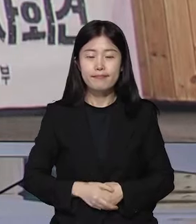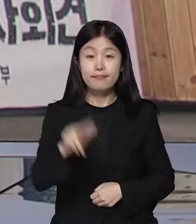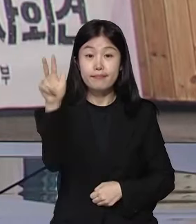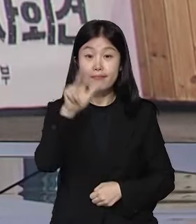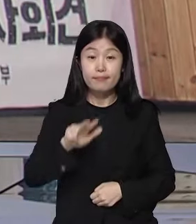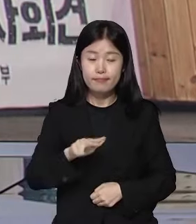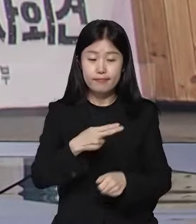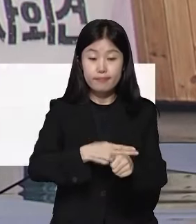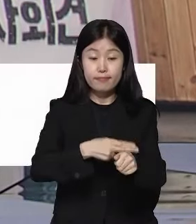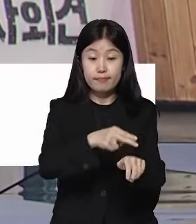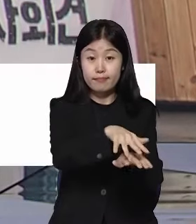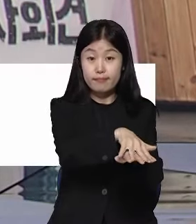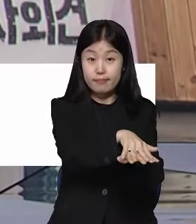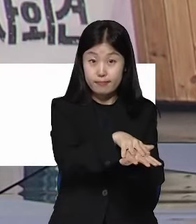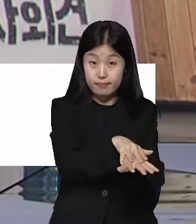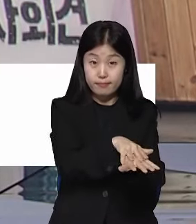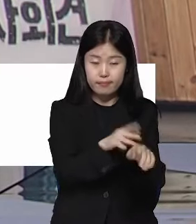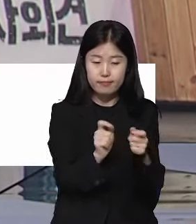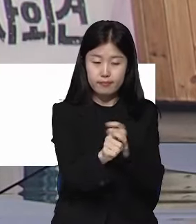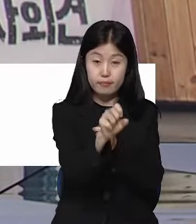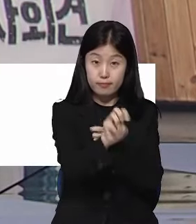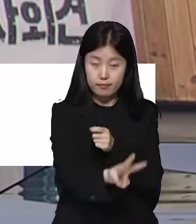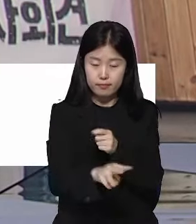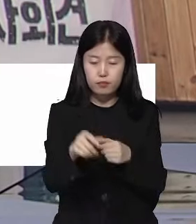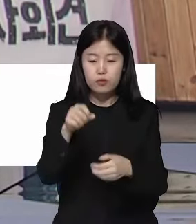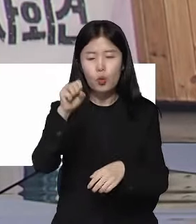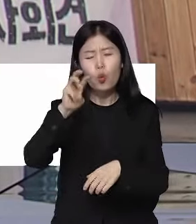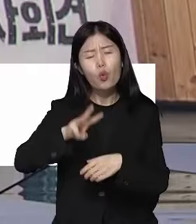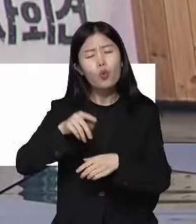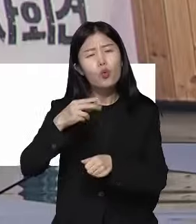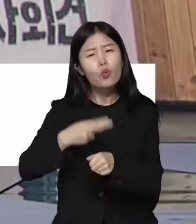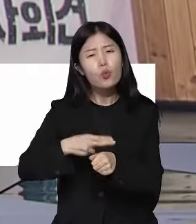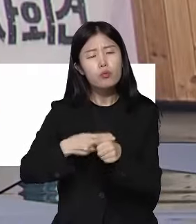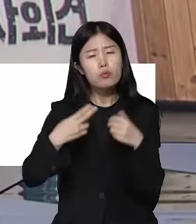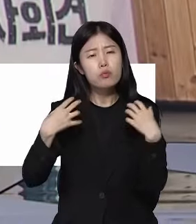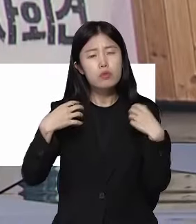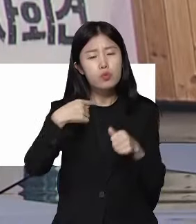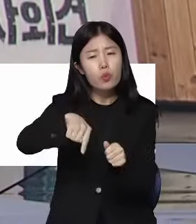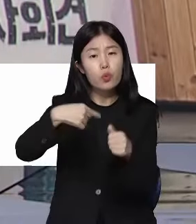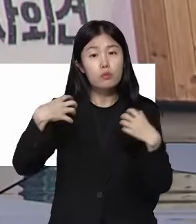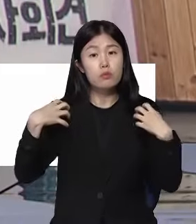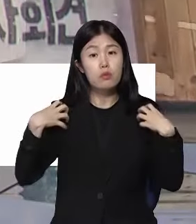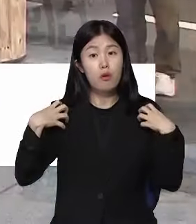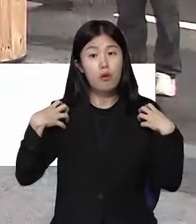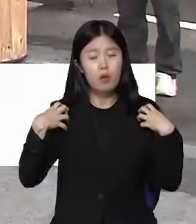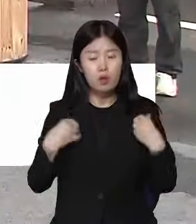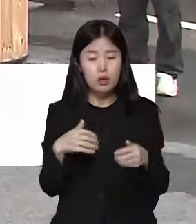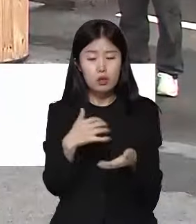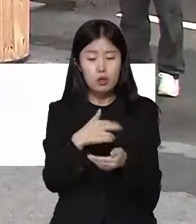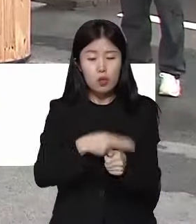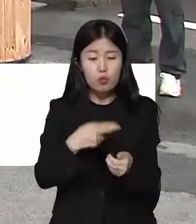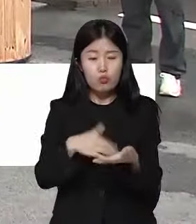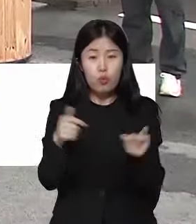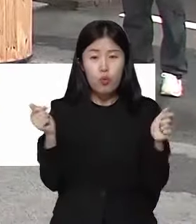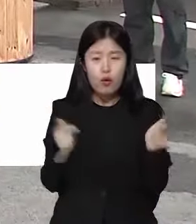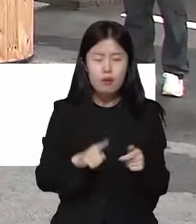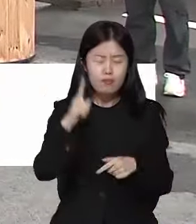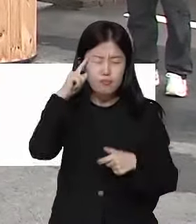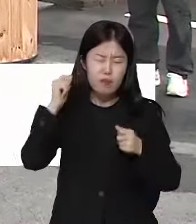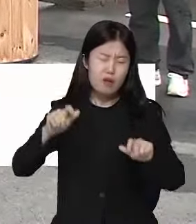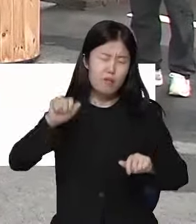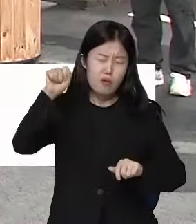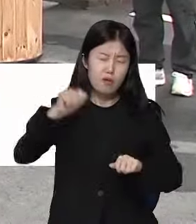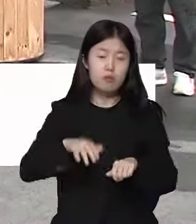전국 교직원 노동조합 광주지부가 광주시 교육청의 교사 정원 감축에 반발하고 나섰습니다. 전교조